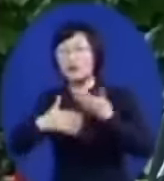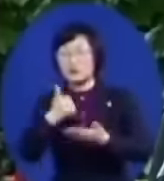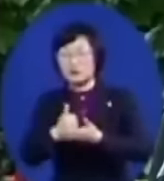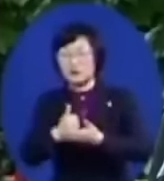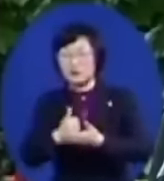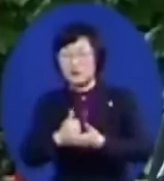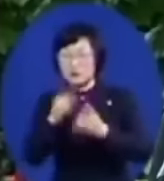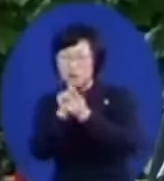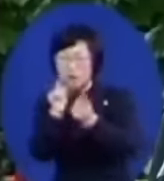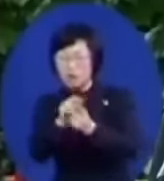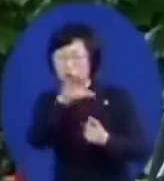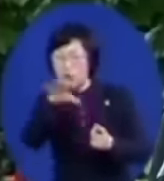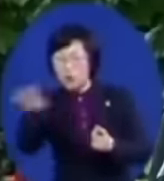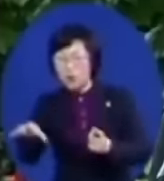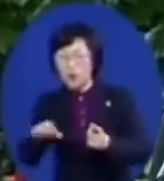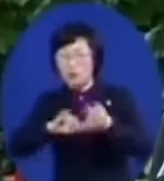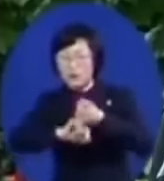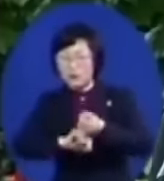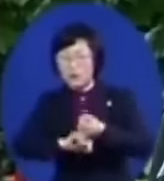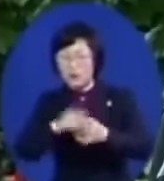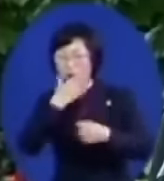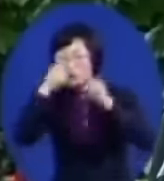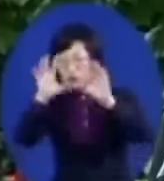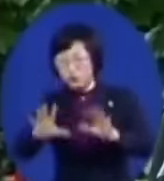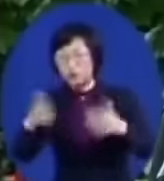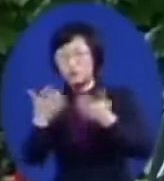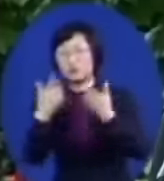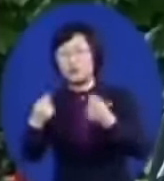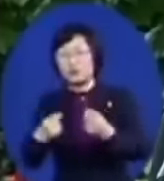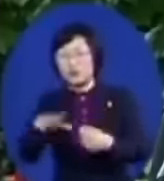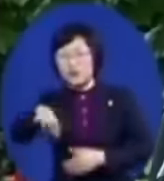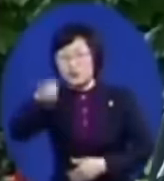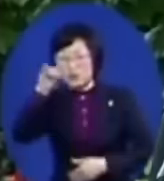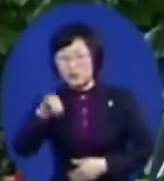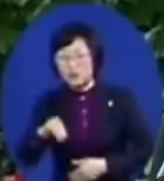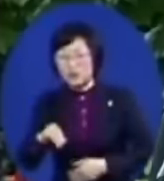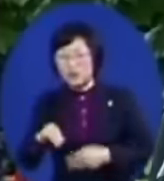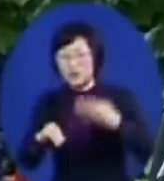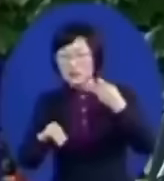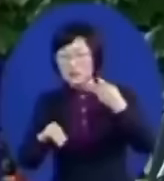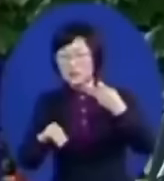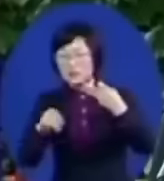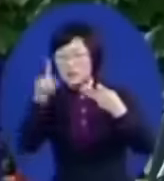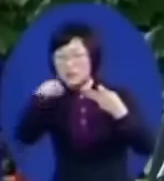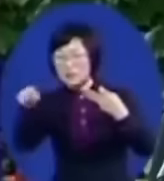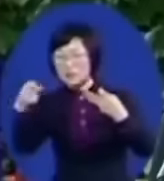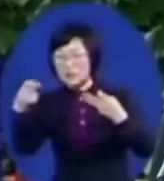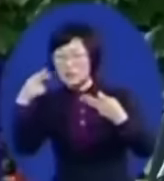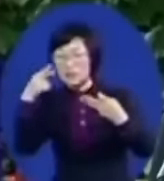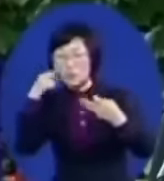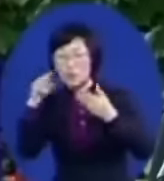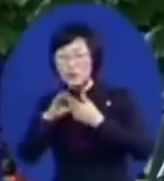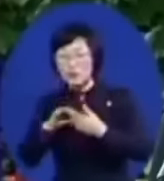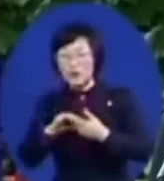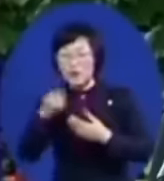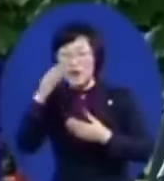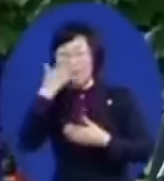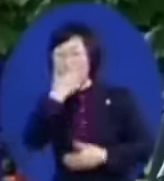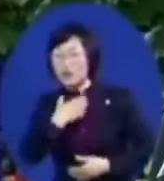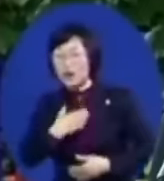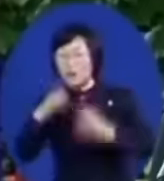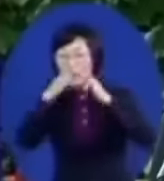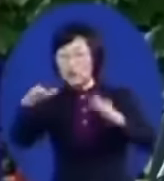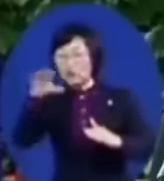강물처럼 흘렀습니다. 아브라함이 거지로 살았습니까? 창세기 13장 1절 2절에 아브라함이 애굽에서 그와 그의 아내와 모든 소유와 롯과